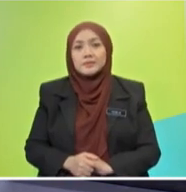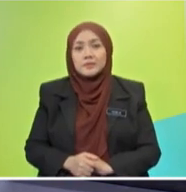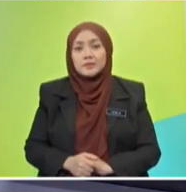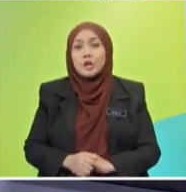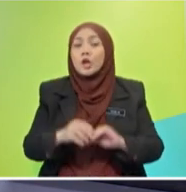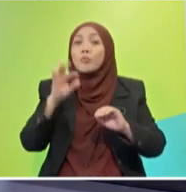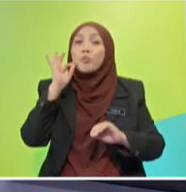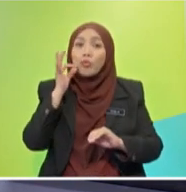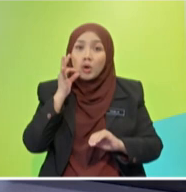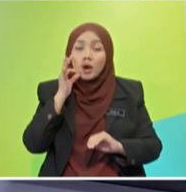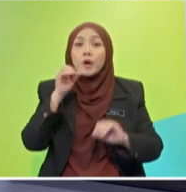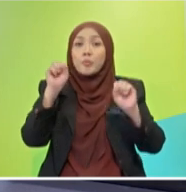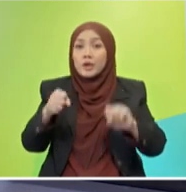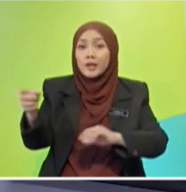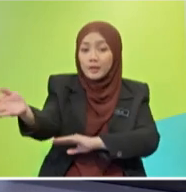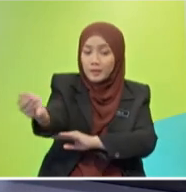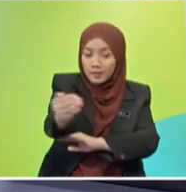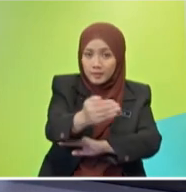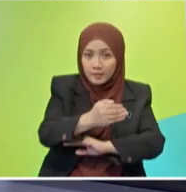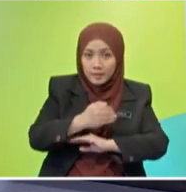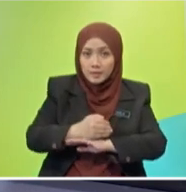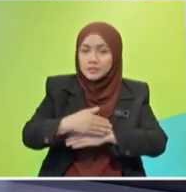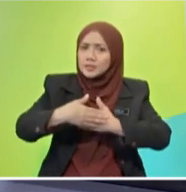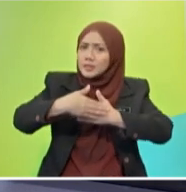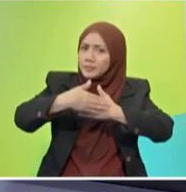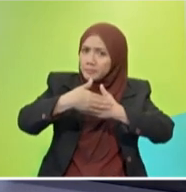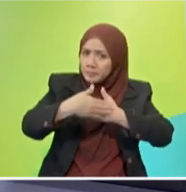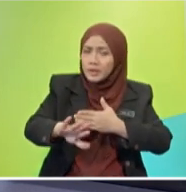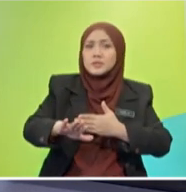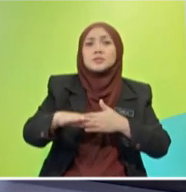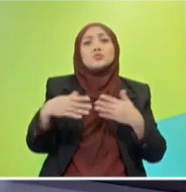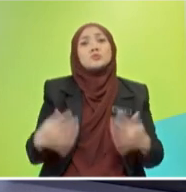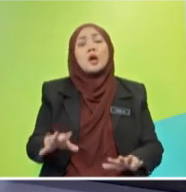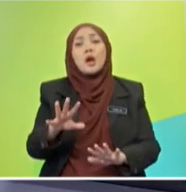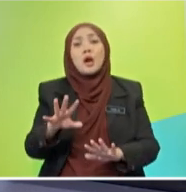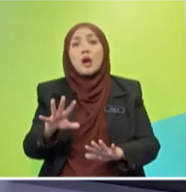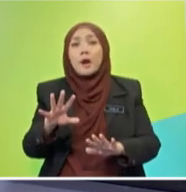dituai selepas mulutnya pasak-masakan masa segitu